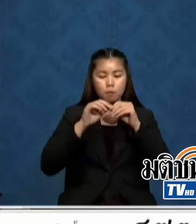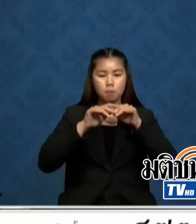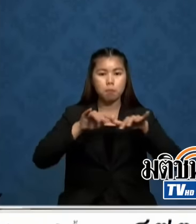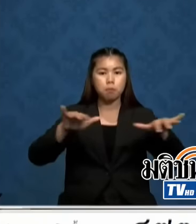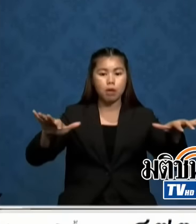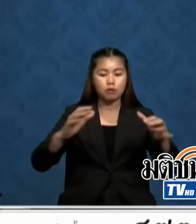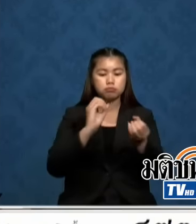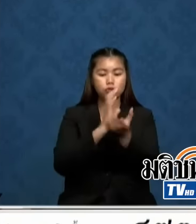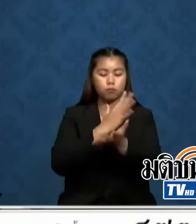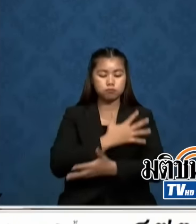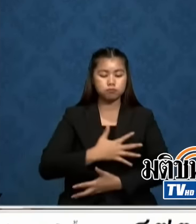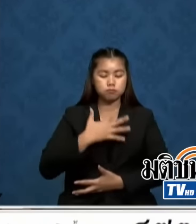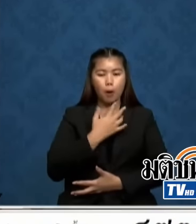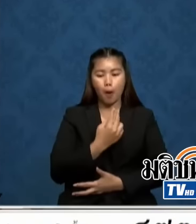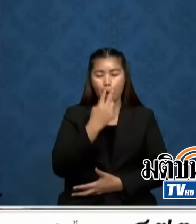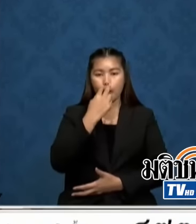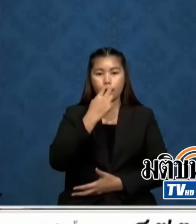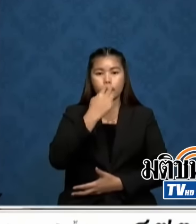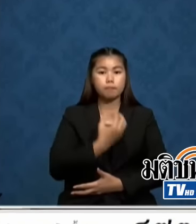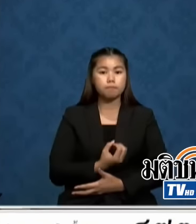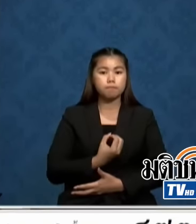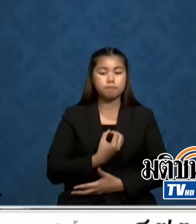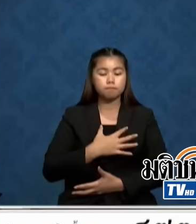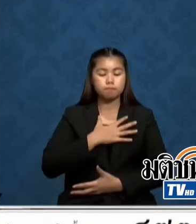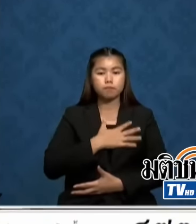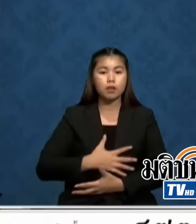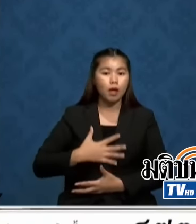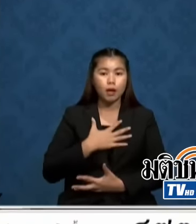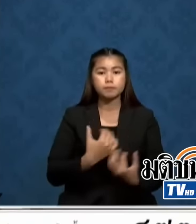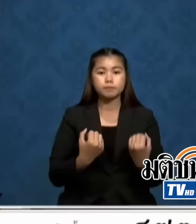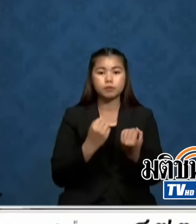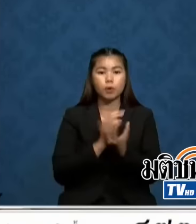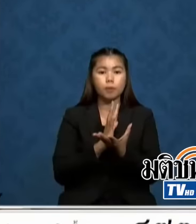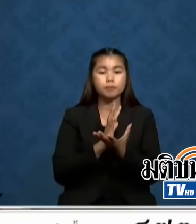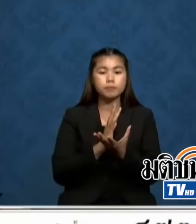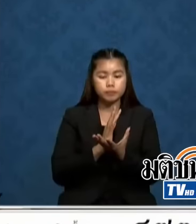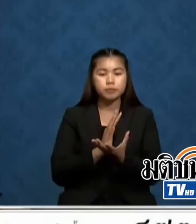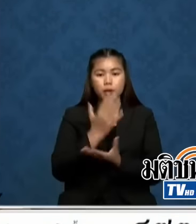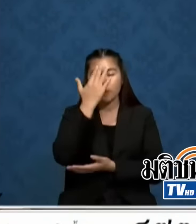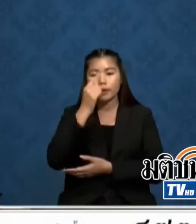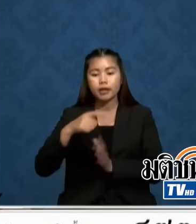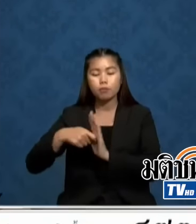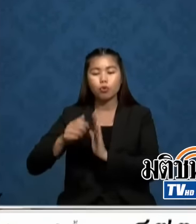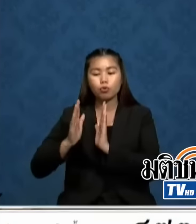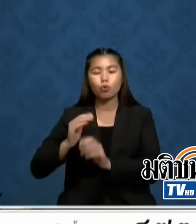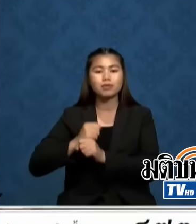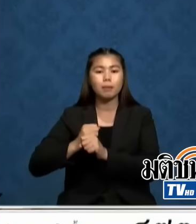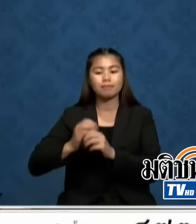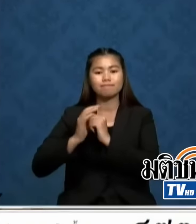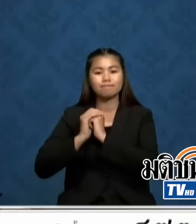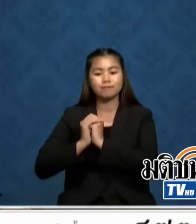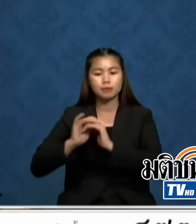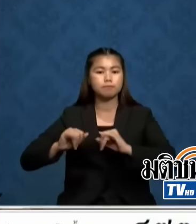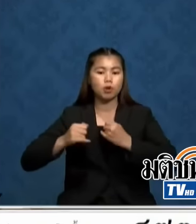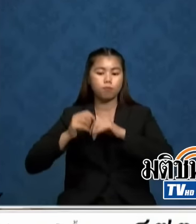กว้างกระทบกับสุขภาพของพี่น้องประชาชนเป็นปัญหาที่นายทุนต่างชาติหรือนายทุนจีนสีเทาเข้ามาประกอบกิจการ